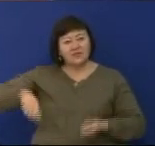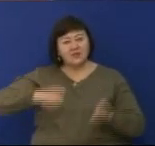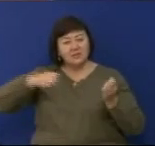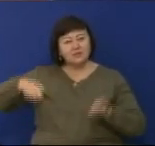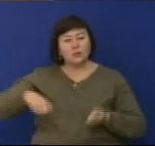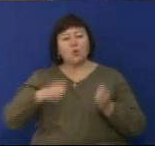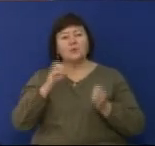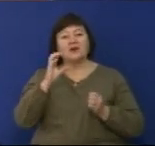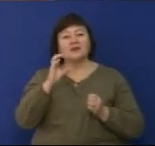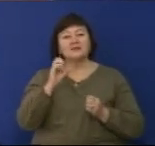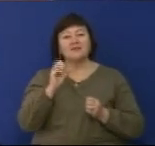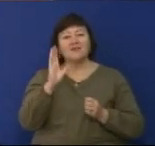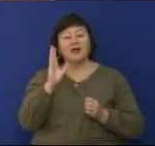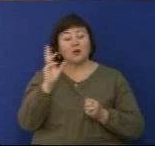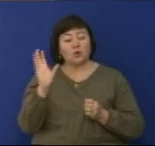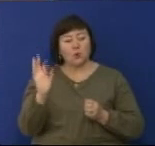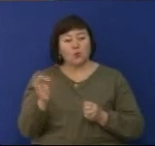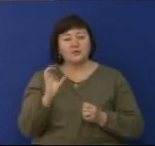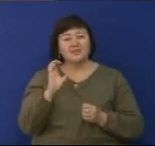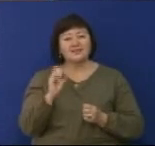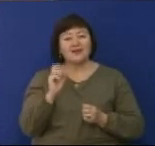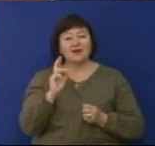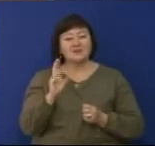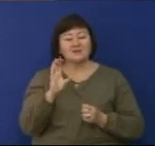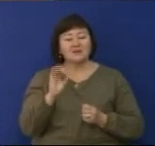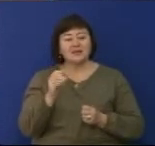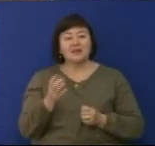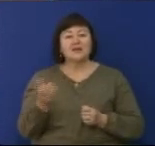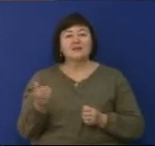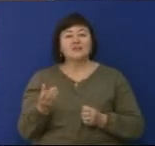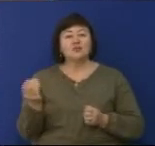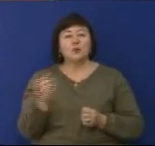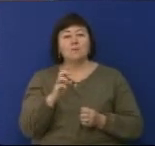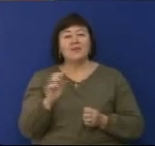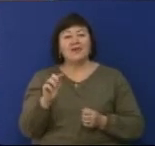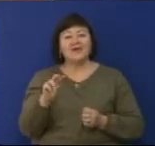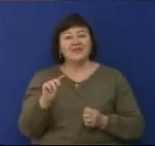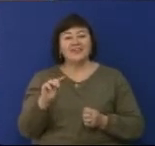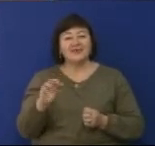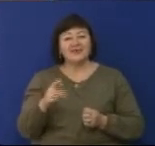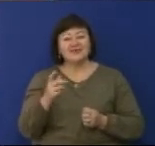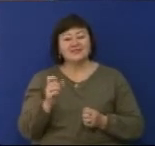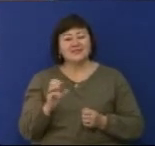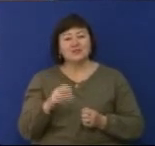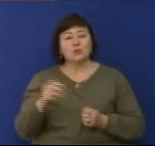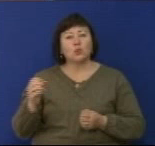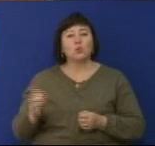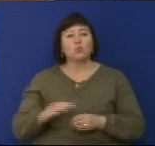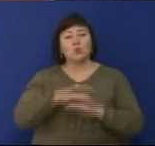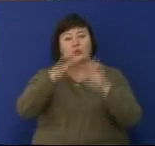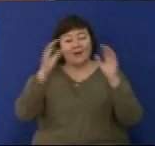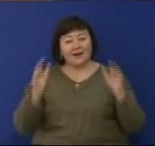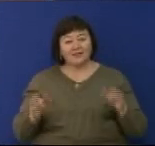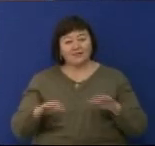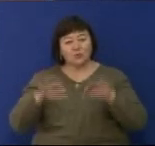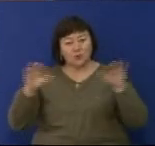раннему сакском периоду о результатах археологических исследований белинского кургана и о сотрудничестве зарубежными учеными глава государства